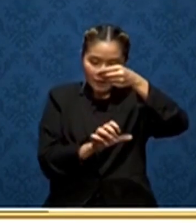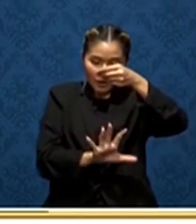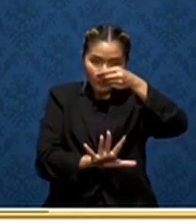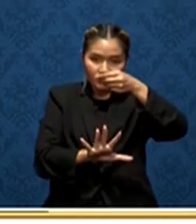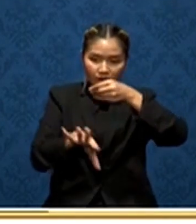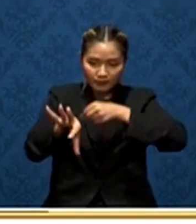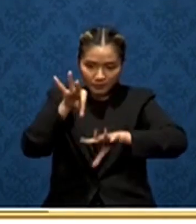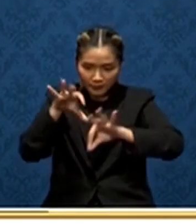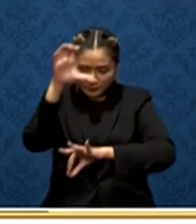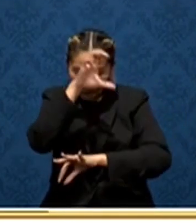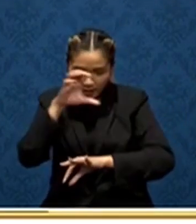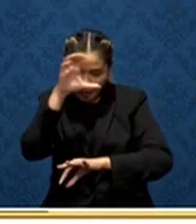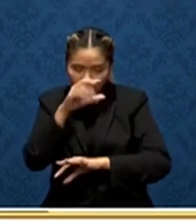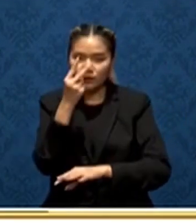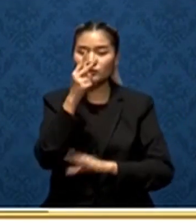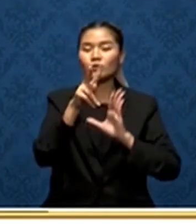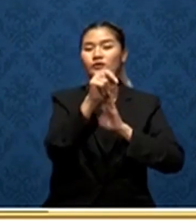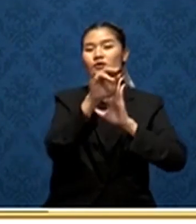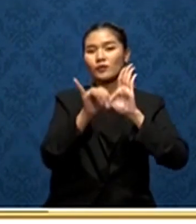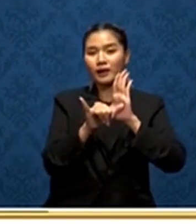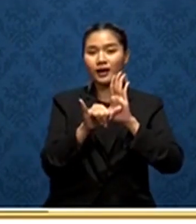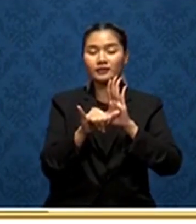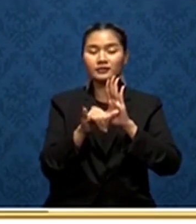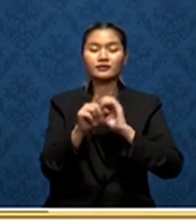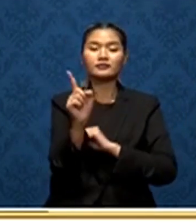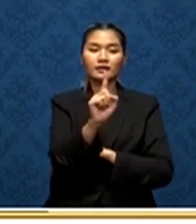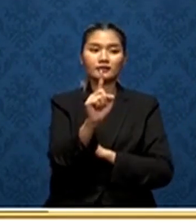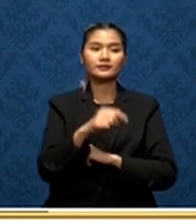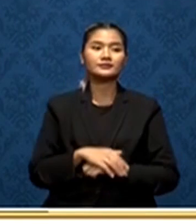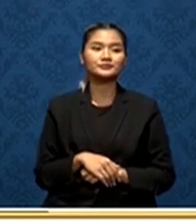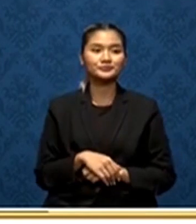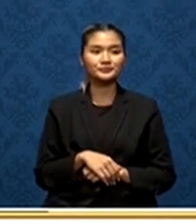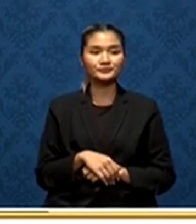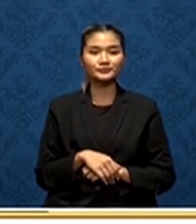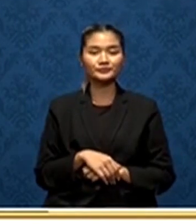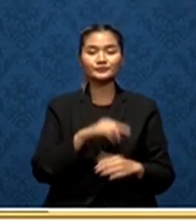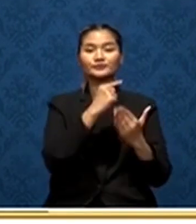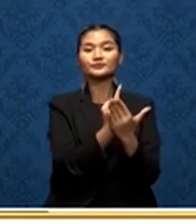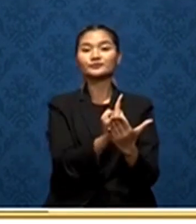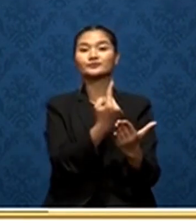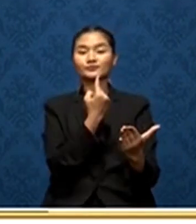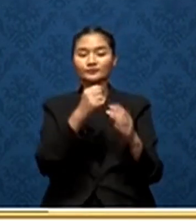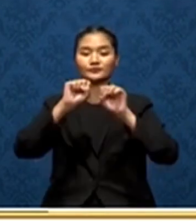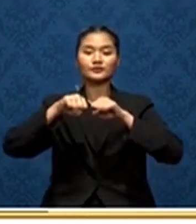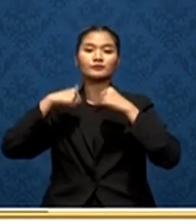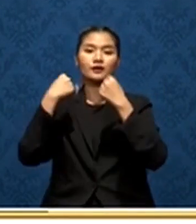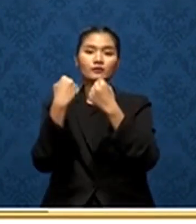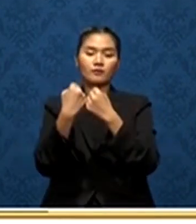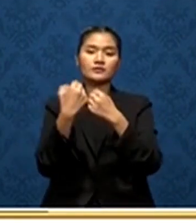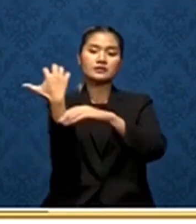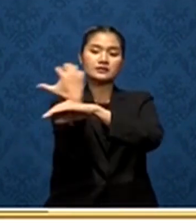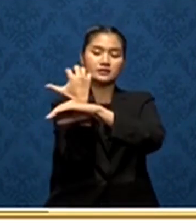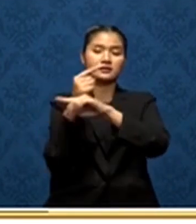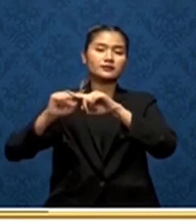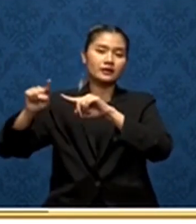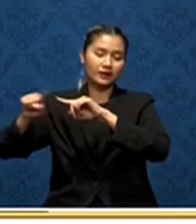หากรรมการนโยบายอันประกอบไปด้วยผู้แทนของสมาคมสื่อทั้งหลายทุก